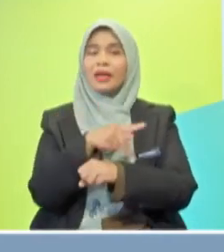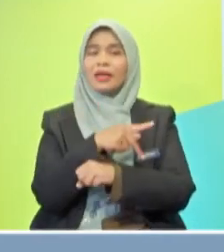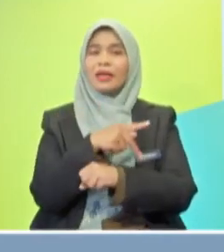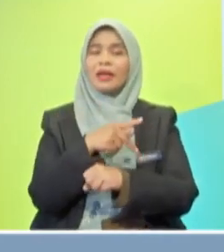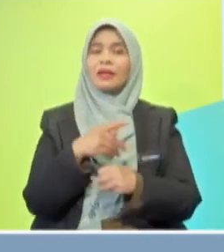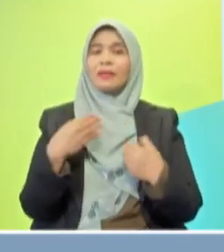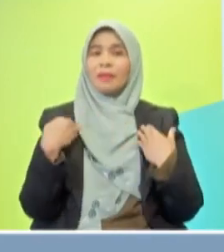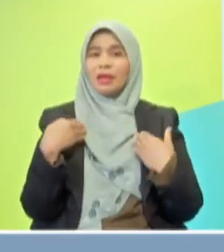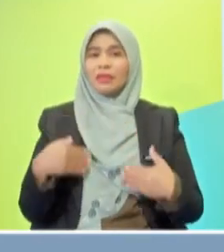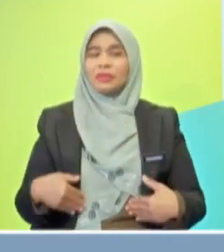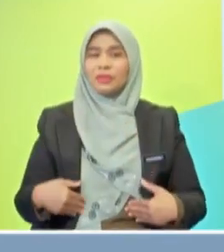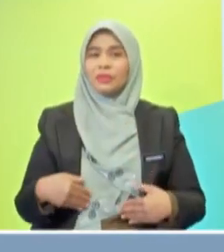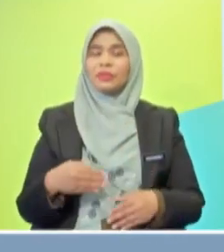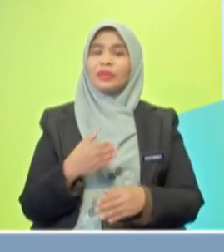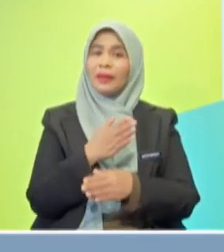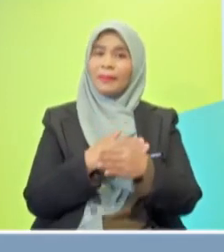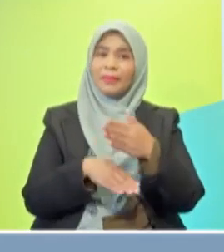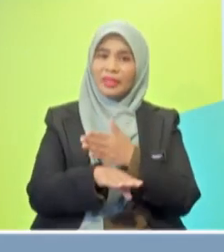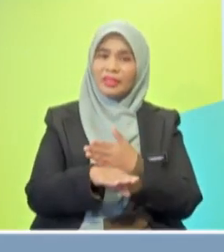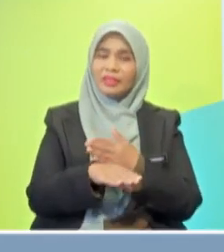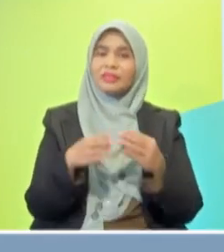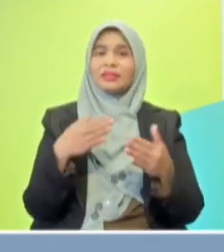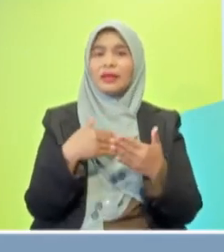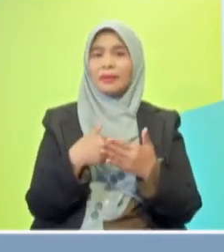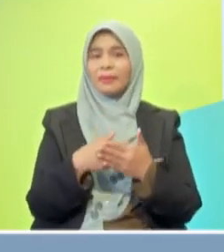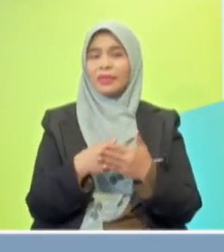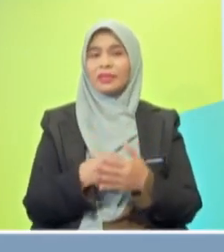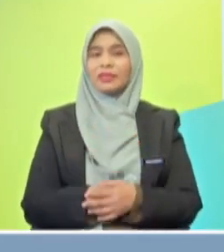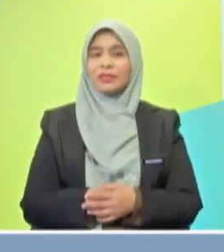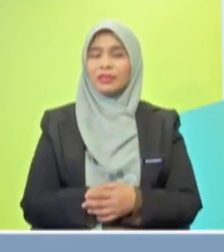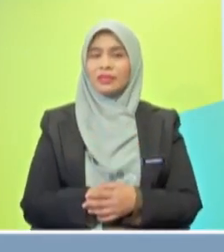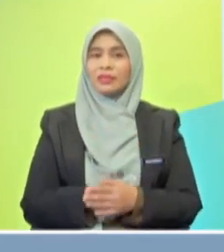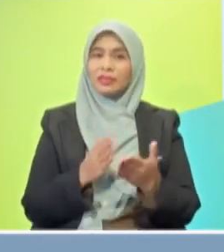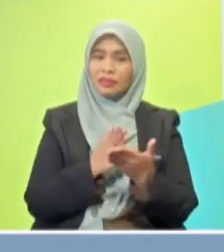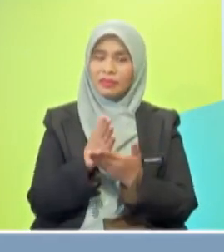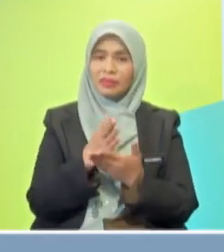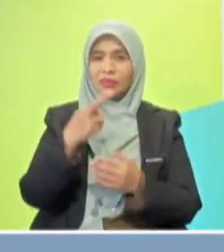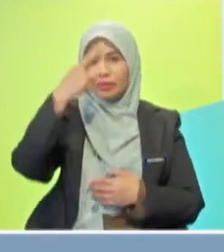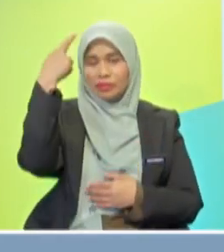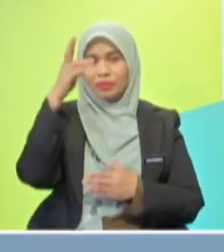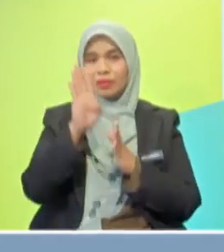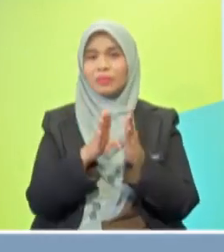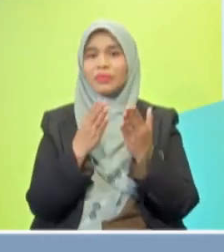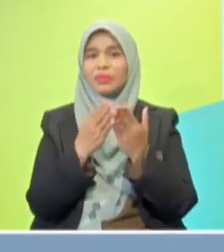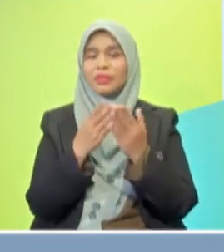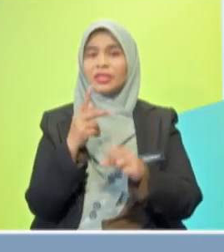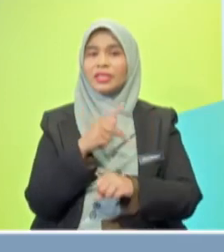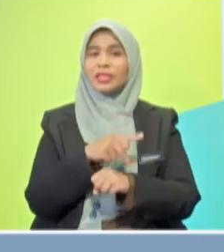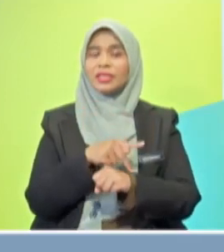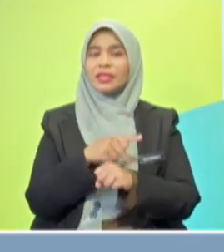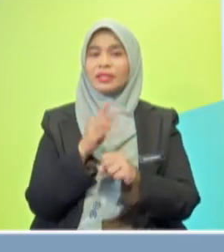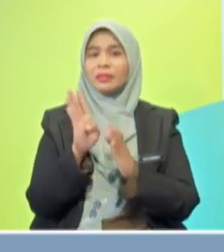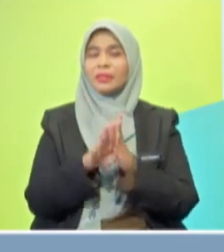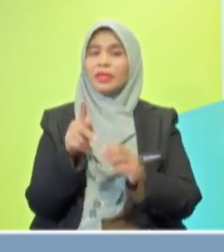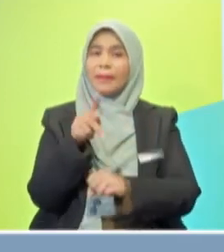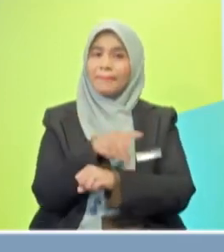berlengan panjang hingga pergelangan. Okey, seterusnya Rasulullah berdoa ketika memakai pakaian